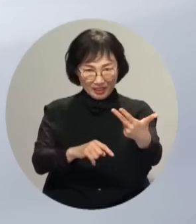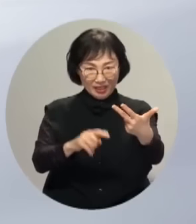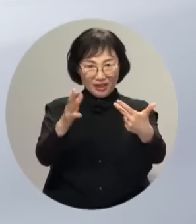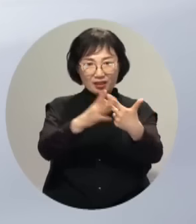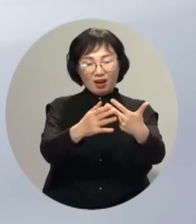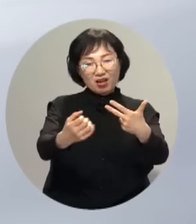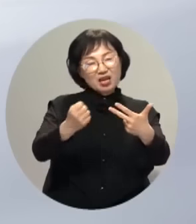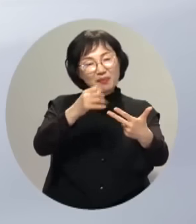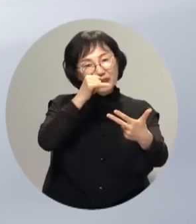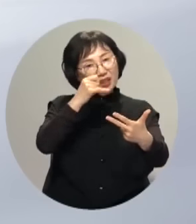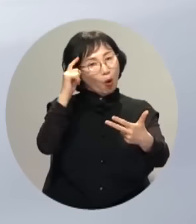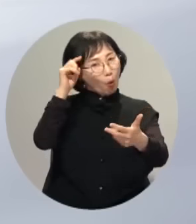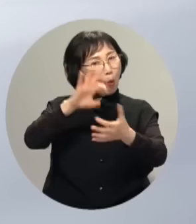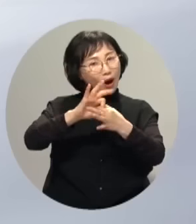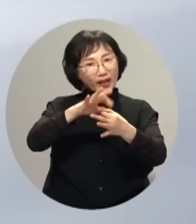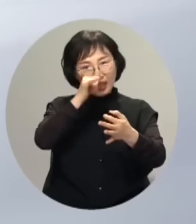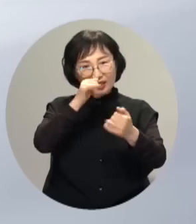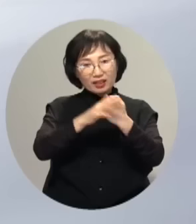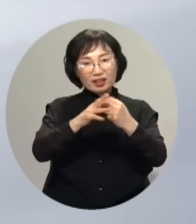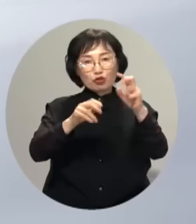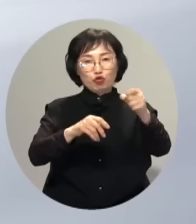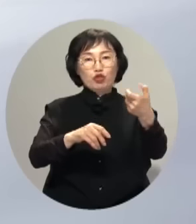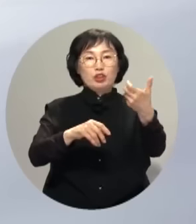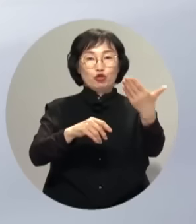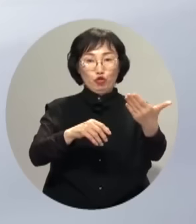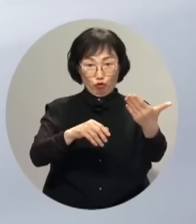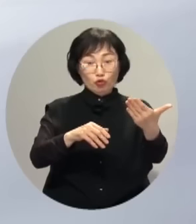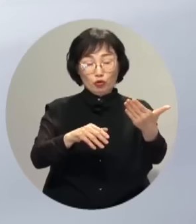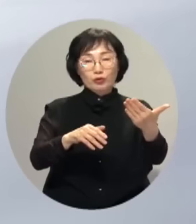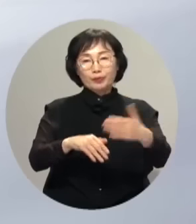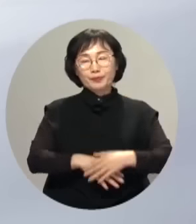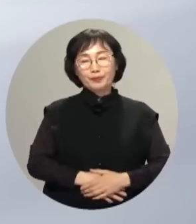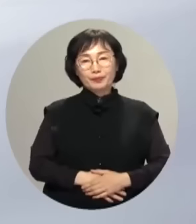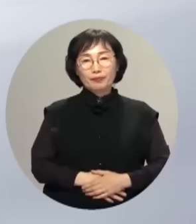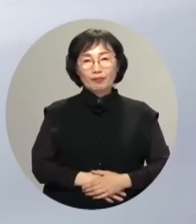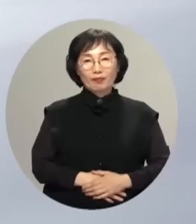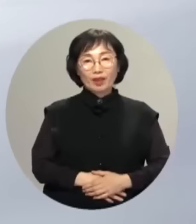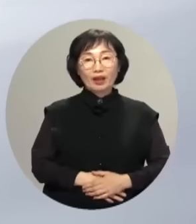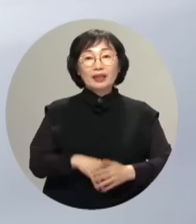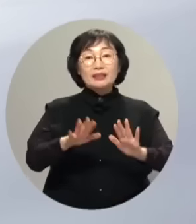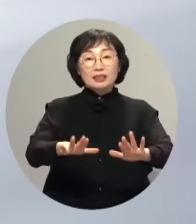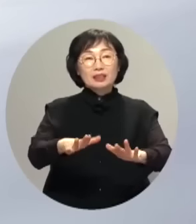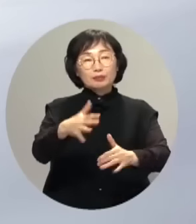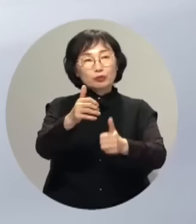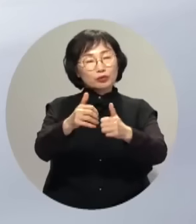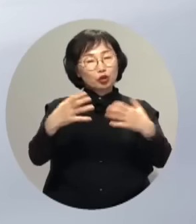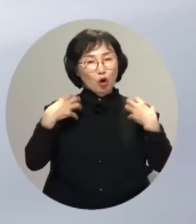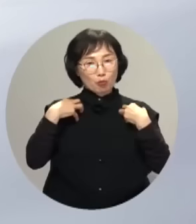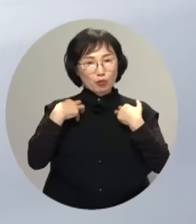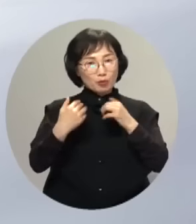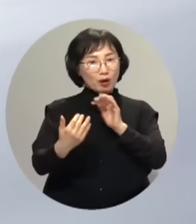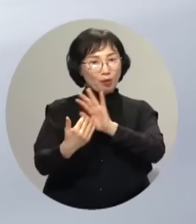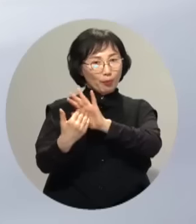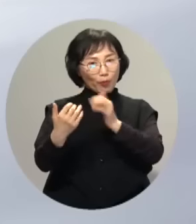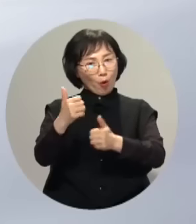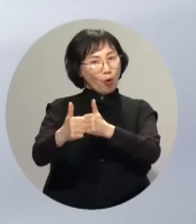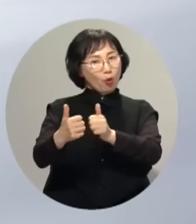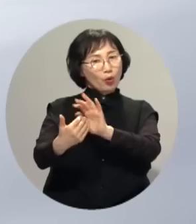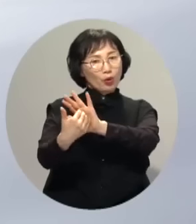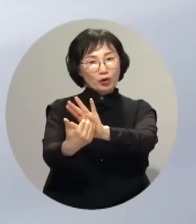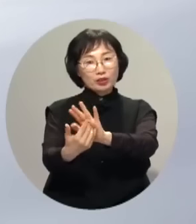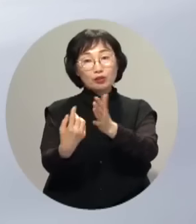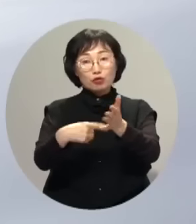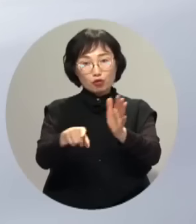영향을 미칠 것이라는 응답 27% 앞섰습니다 현정부 견제를 위해 야당 후보가 당선돼야 한다는